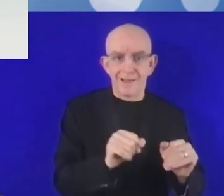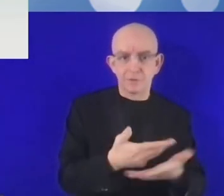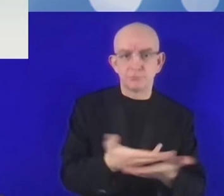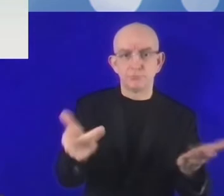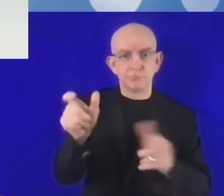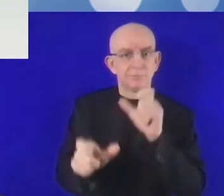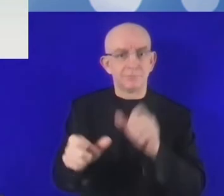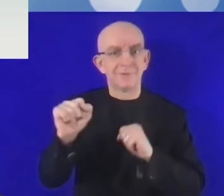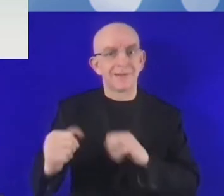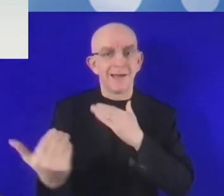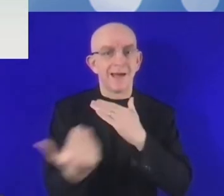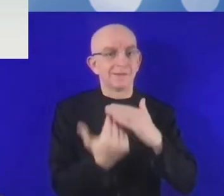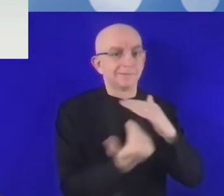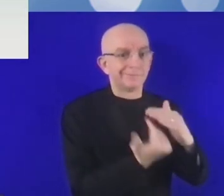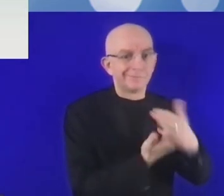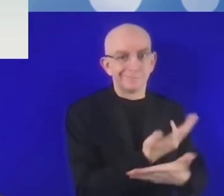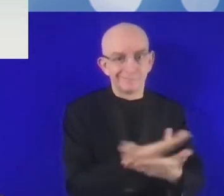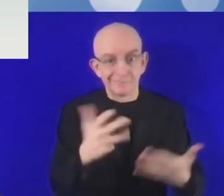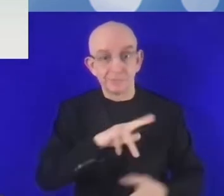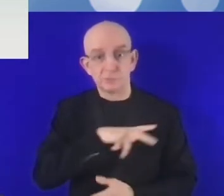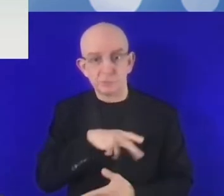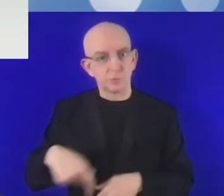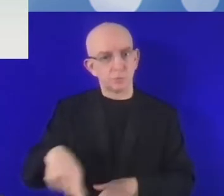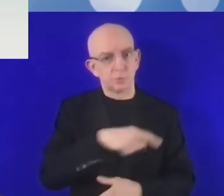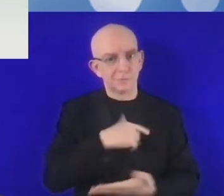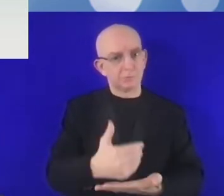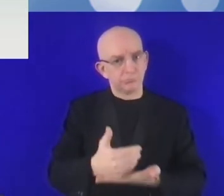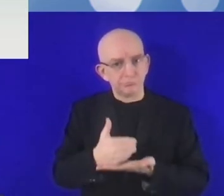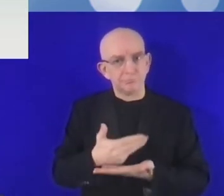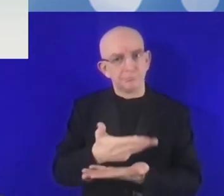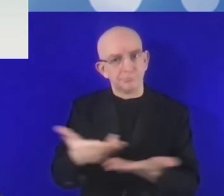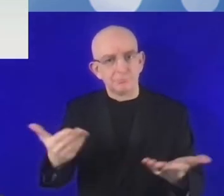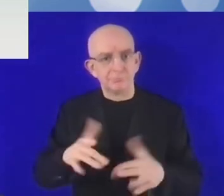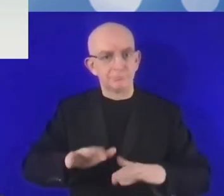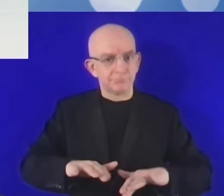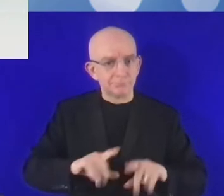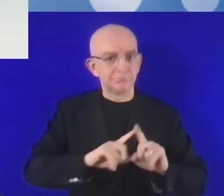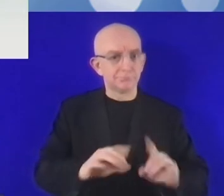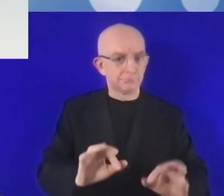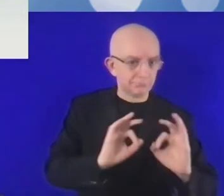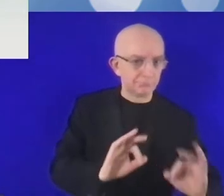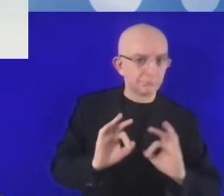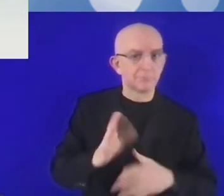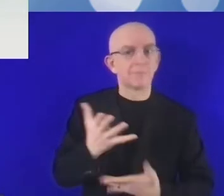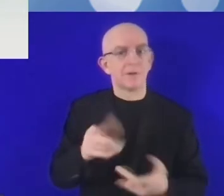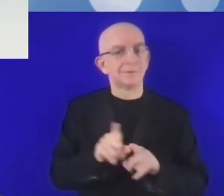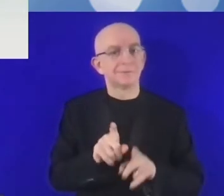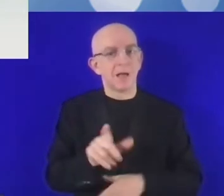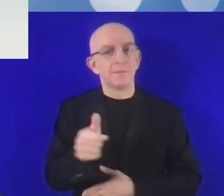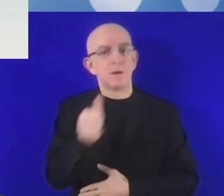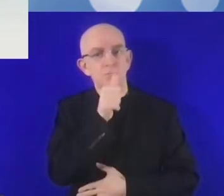fiables, efficaces, nous devons faire en sorte que soit garantie une